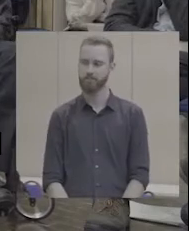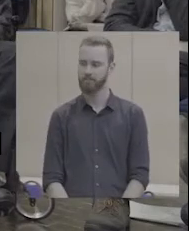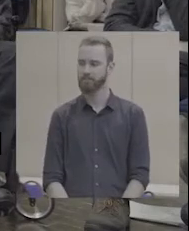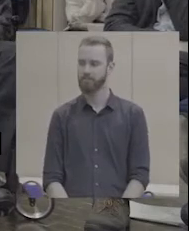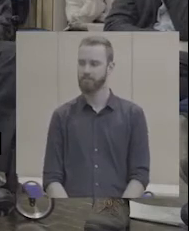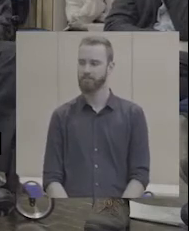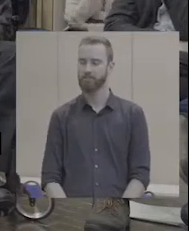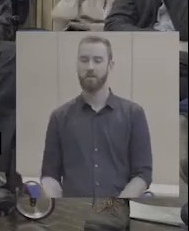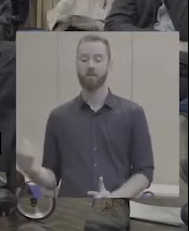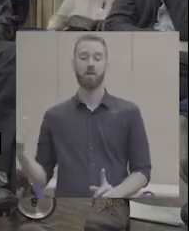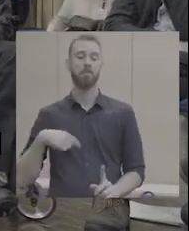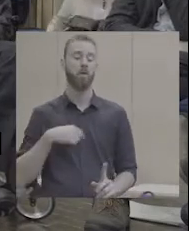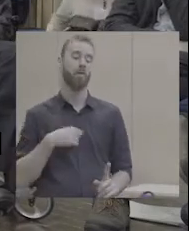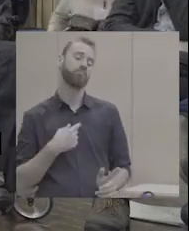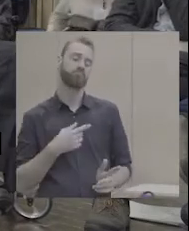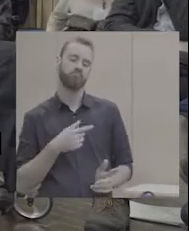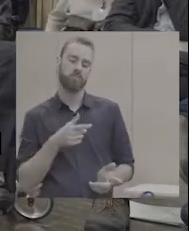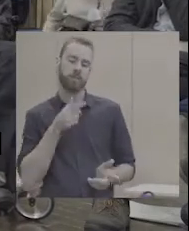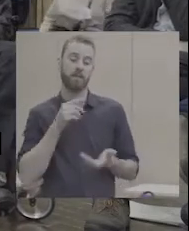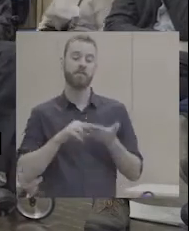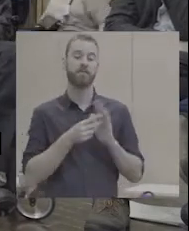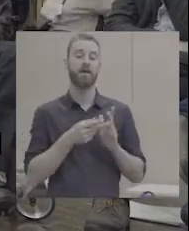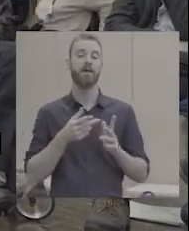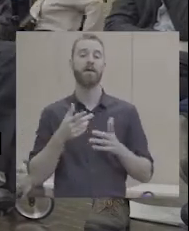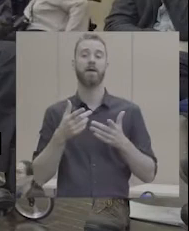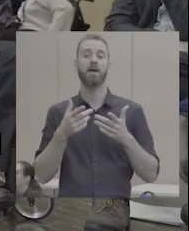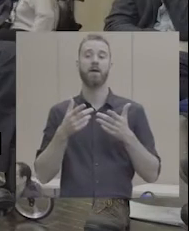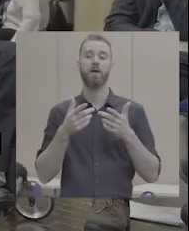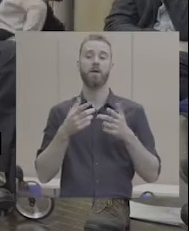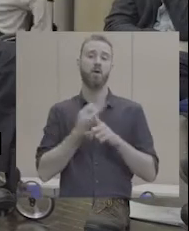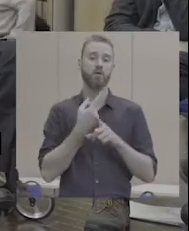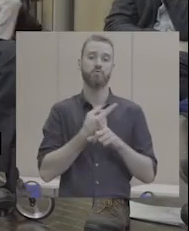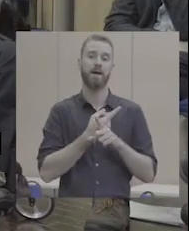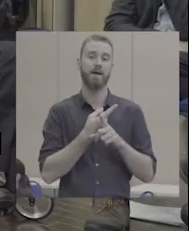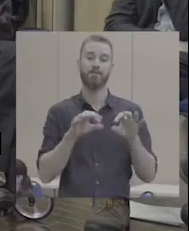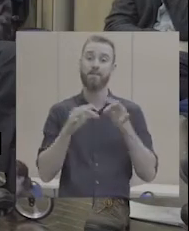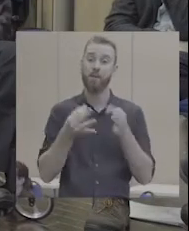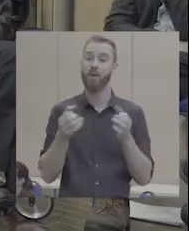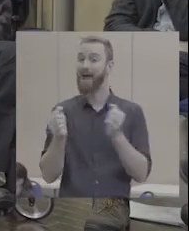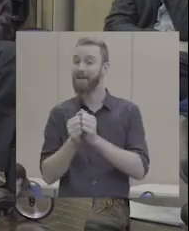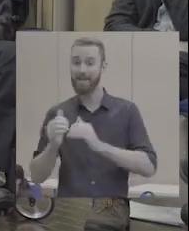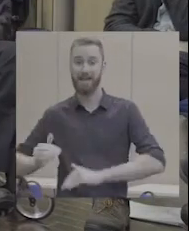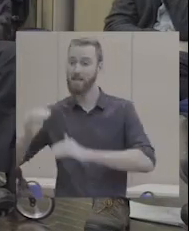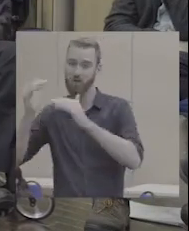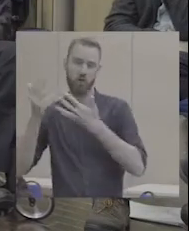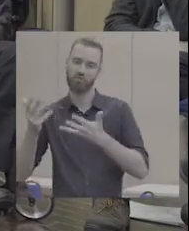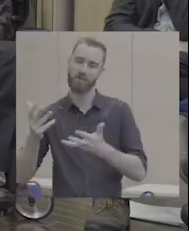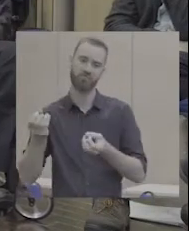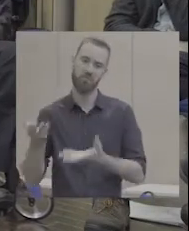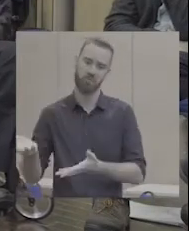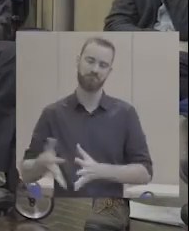Oui, ça ne sera pas très long. C'est juste que les logements familiaux ne sont pas construits dans des immeubles avec ascenseur la plupart du temps.